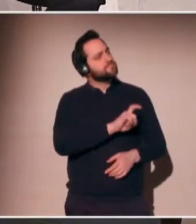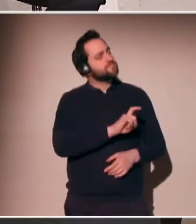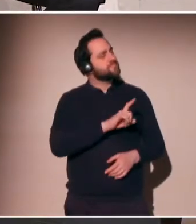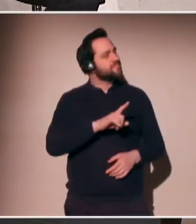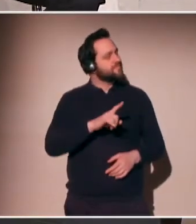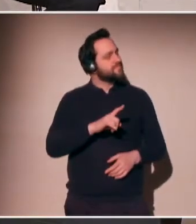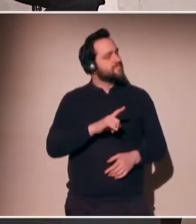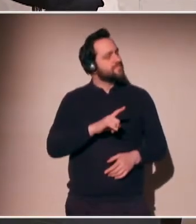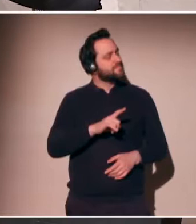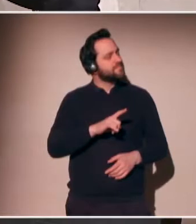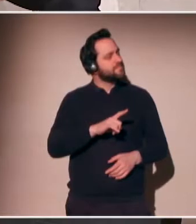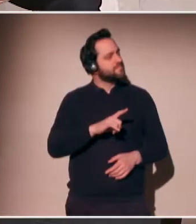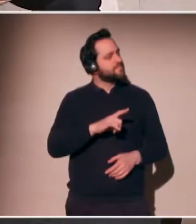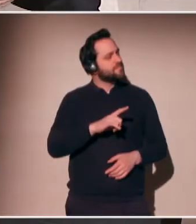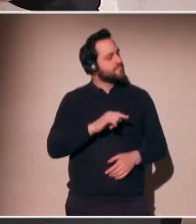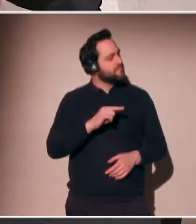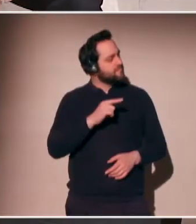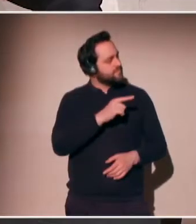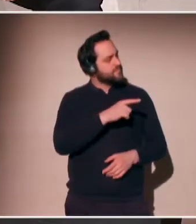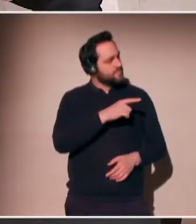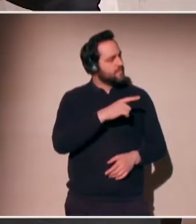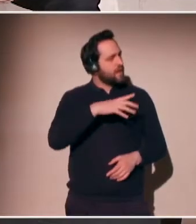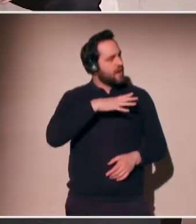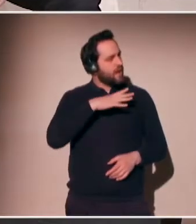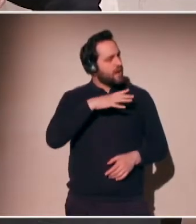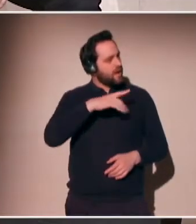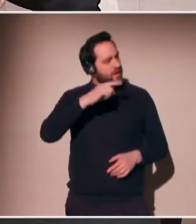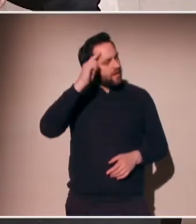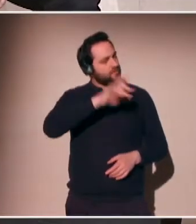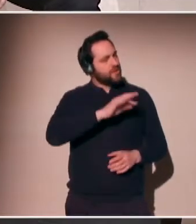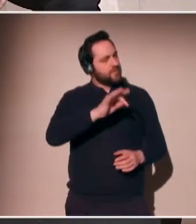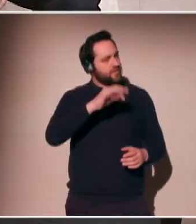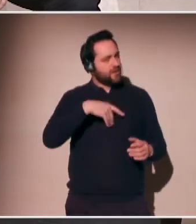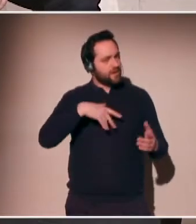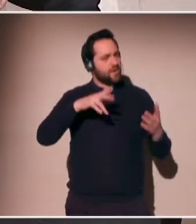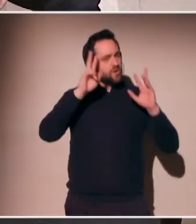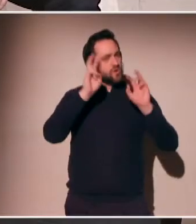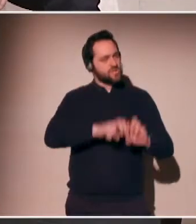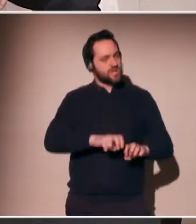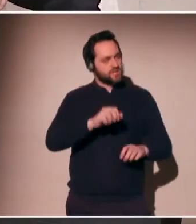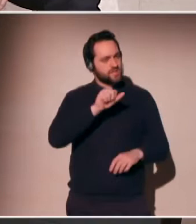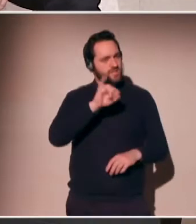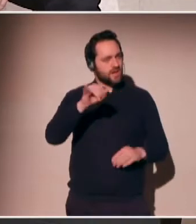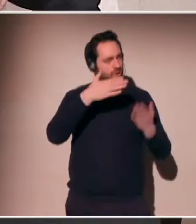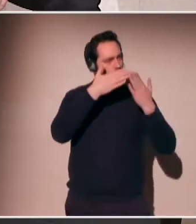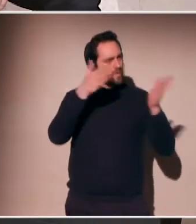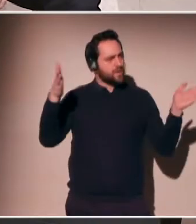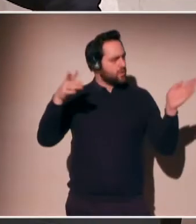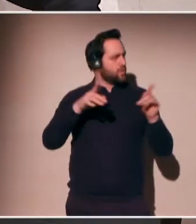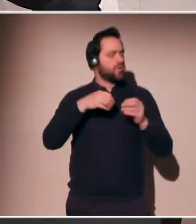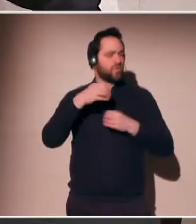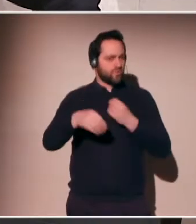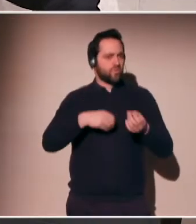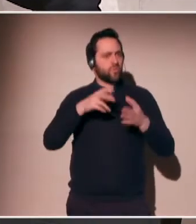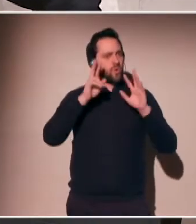l'ouverture de la recherche dans l'IA ou un mot à dire sur la recherche ouverte et donc partager la recherche pour mieux